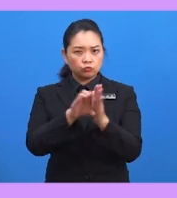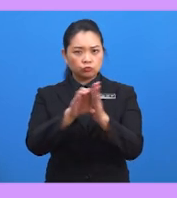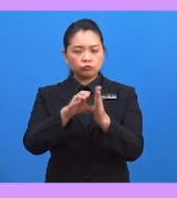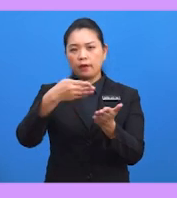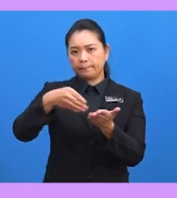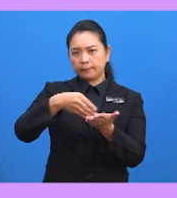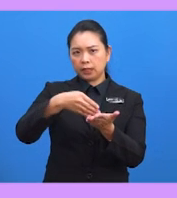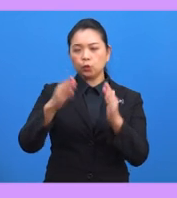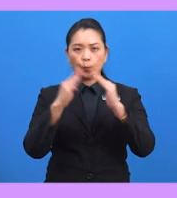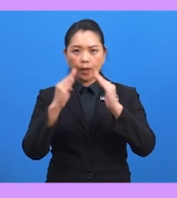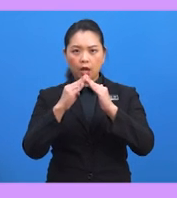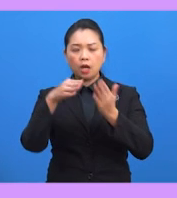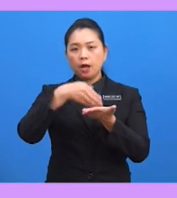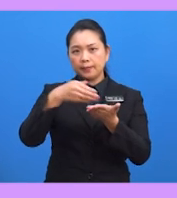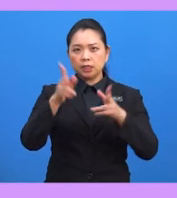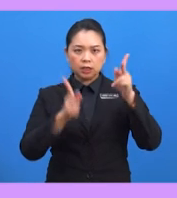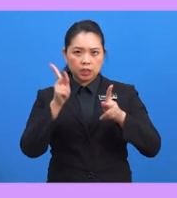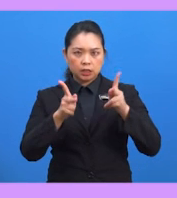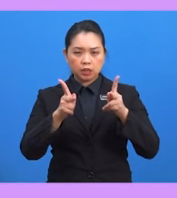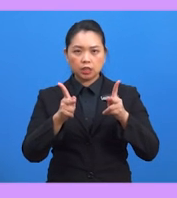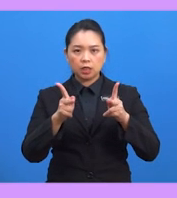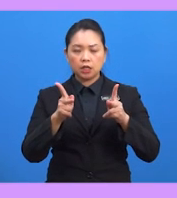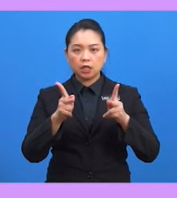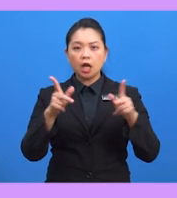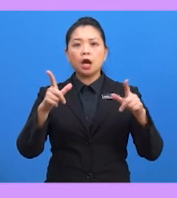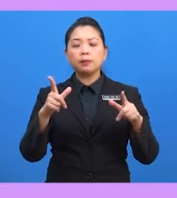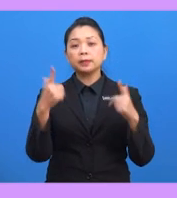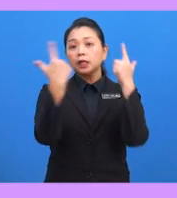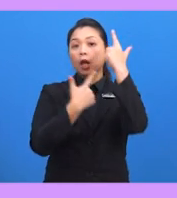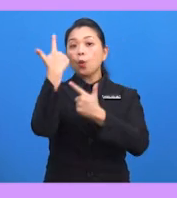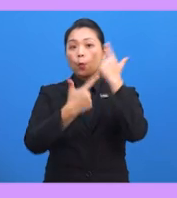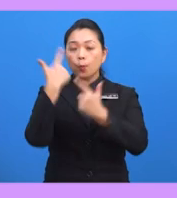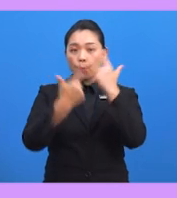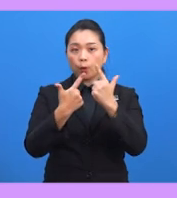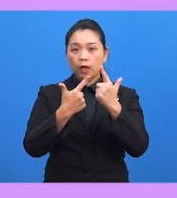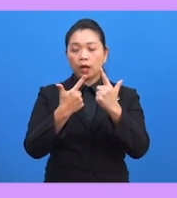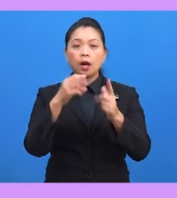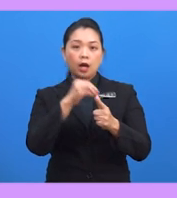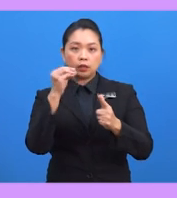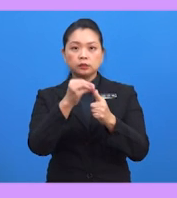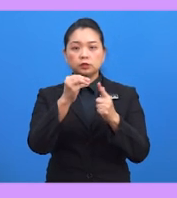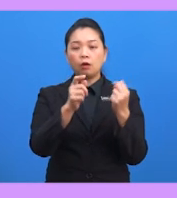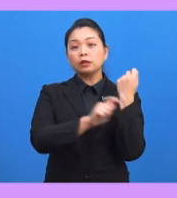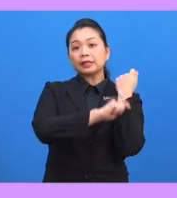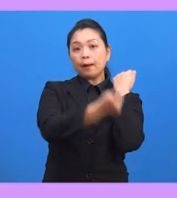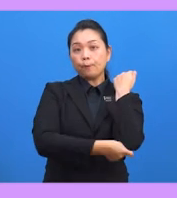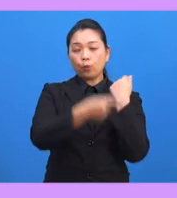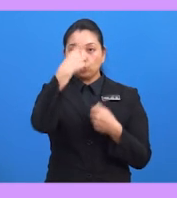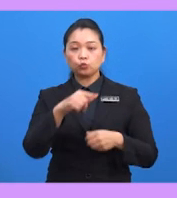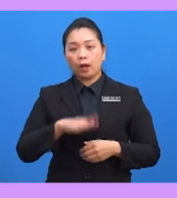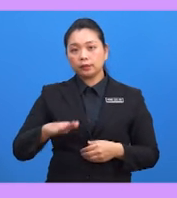rumah, membeli kereta, melancong dan juga menyediakan tabungan untuk pendidikan anak